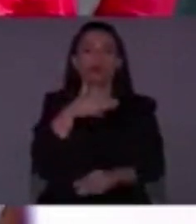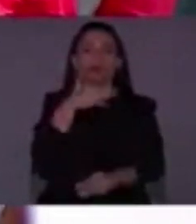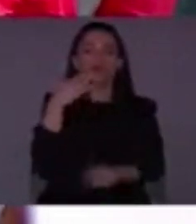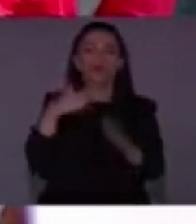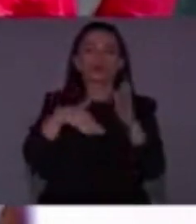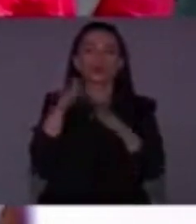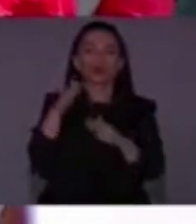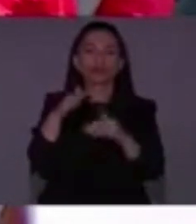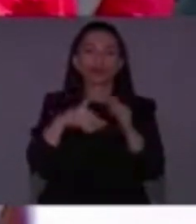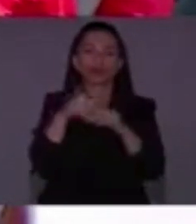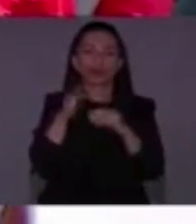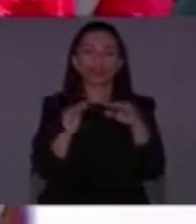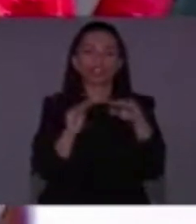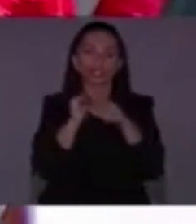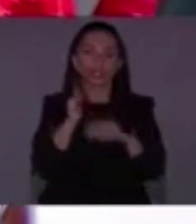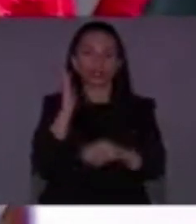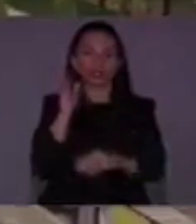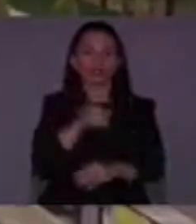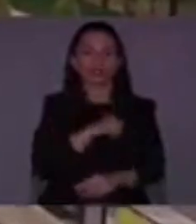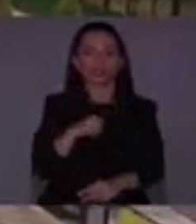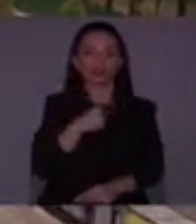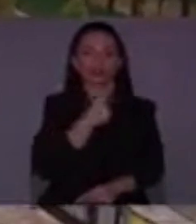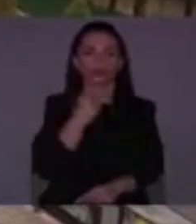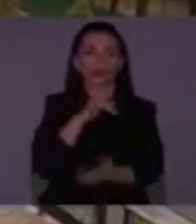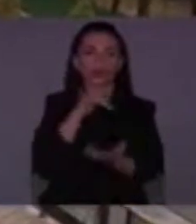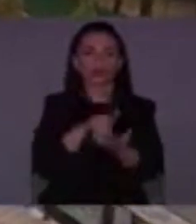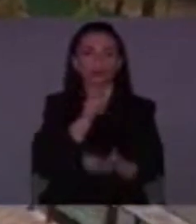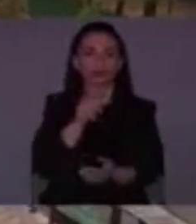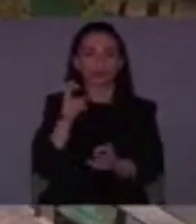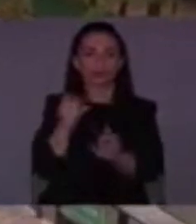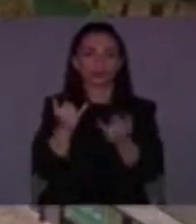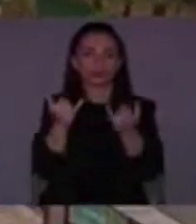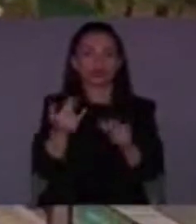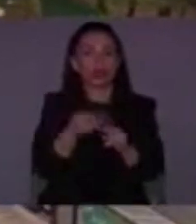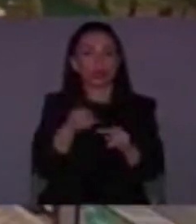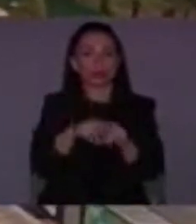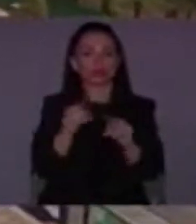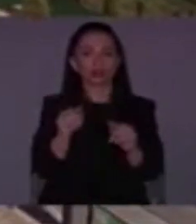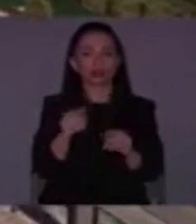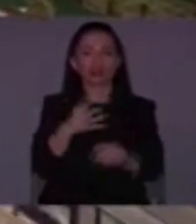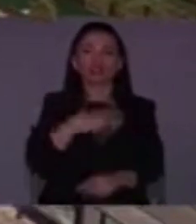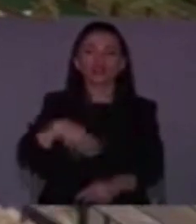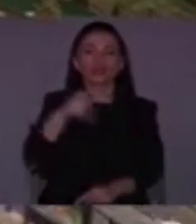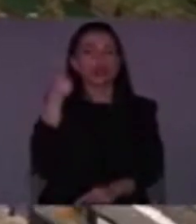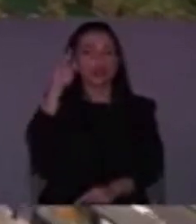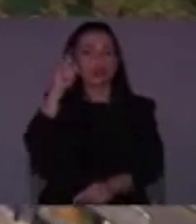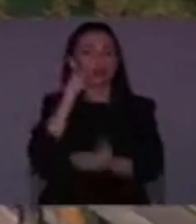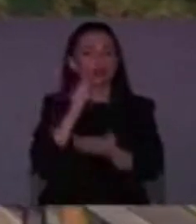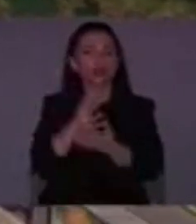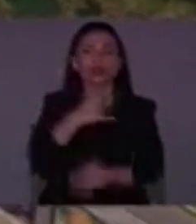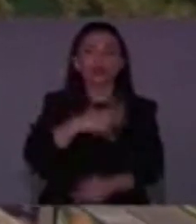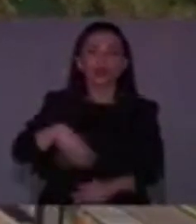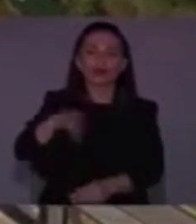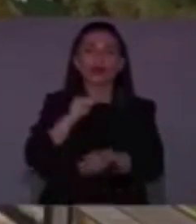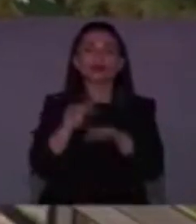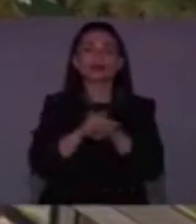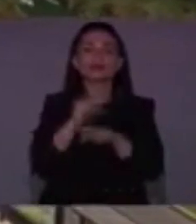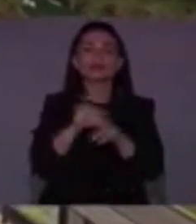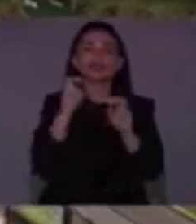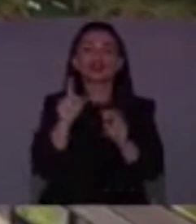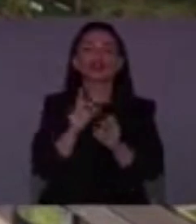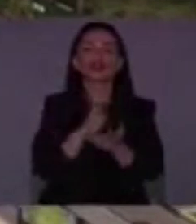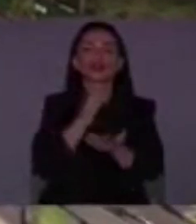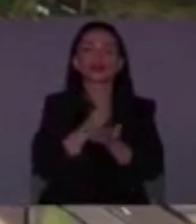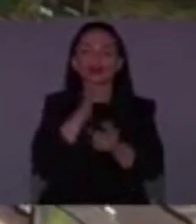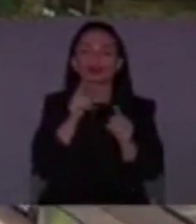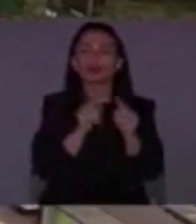ბევრად უფრო ხელშესახები გახდება თითეული თბილისელისთვის. ამიტომ ჩვენი ამოცანაა ყველა ის სიკეთე, რომელიც